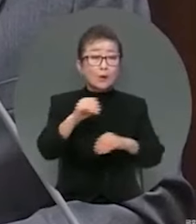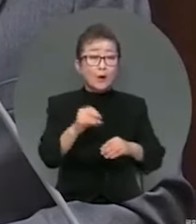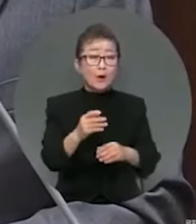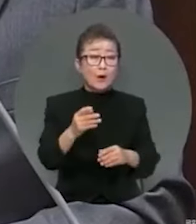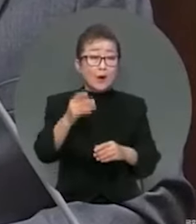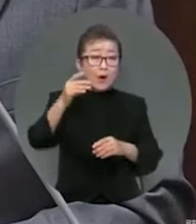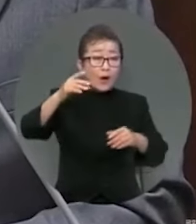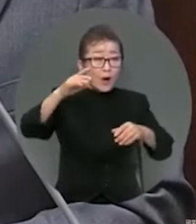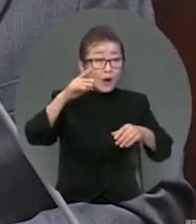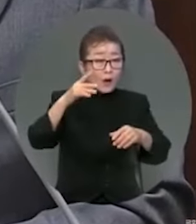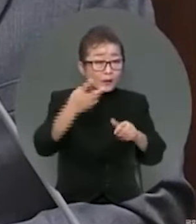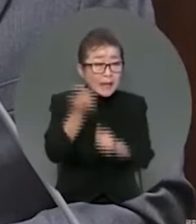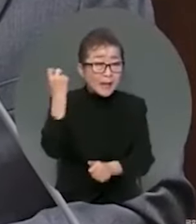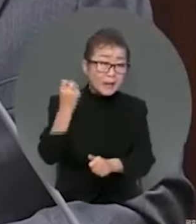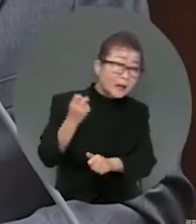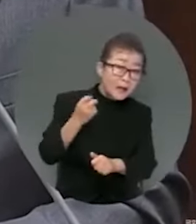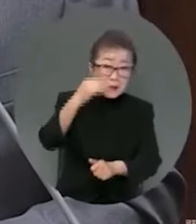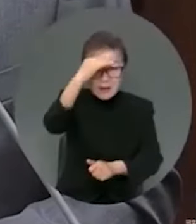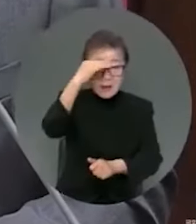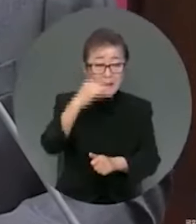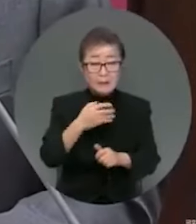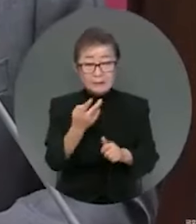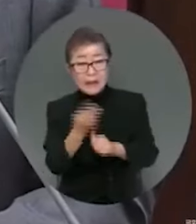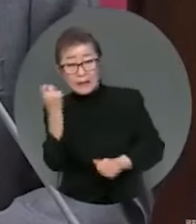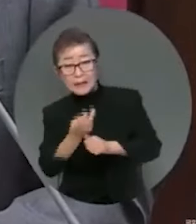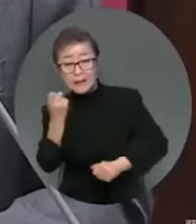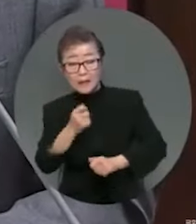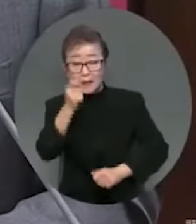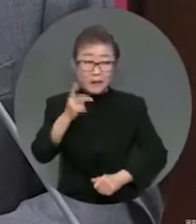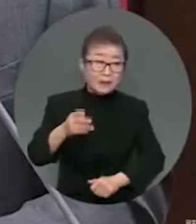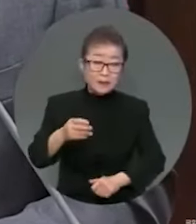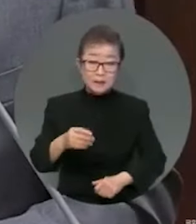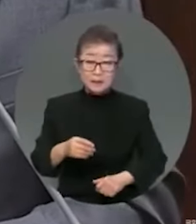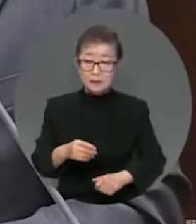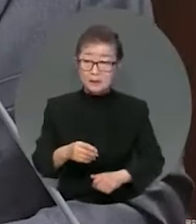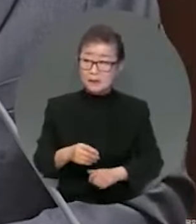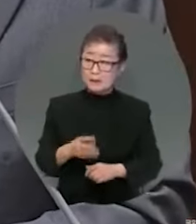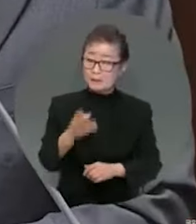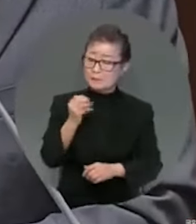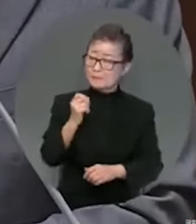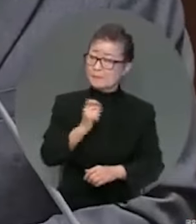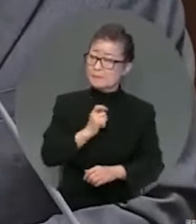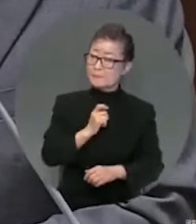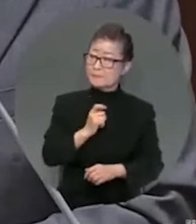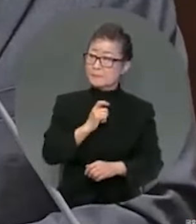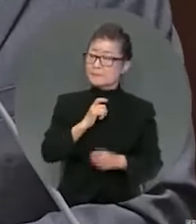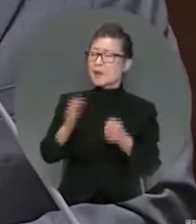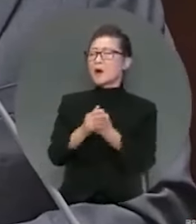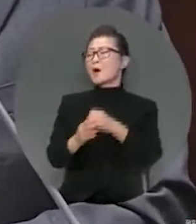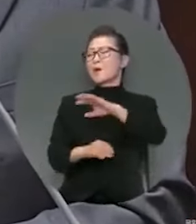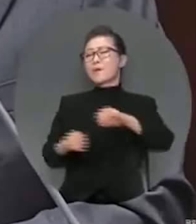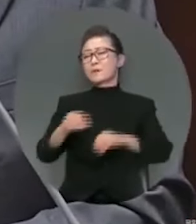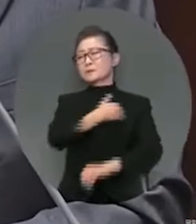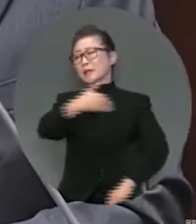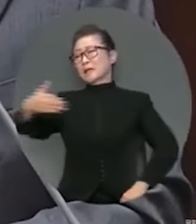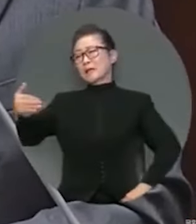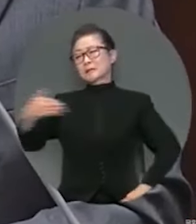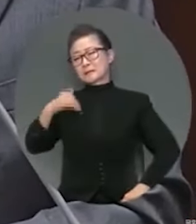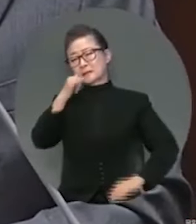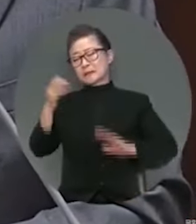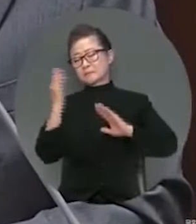변증만 울리고 있는 것입니까? 괜히 애꿎은 국무위원들, 검사들 탄핵하지 말고 자신 있으면